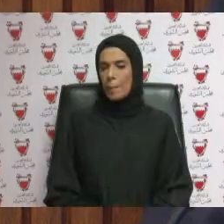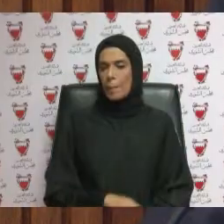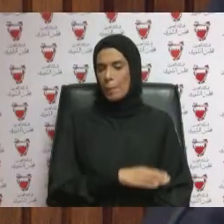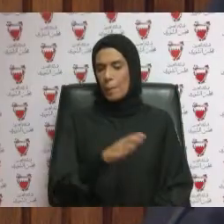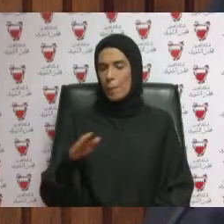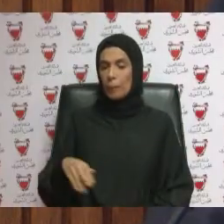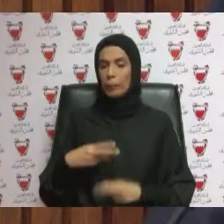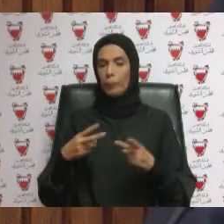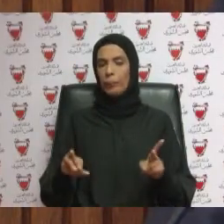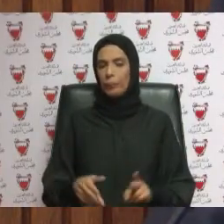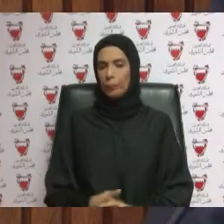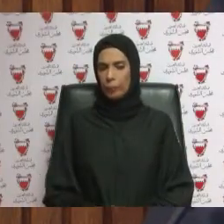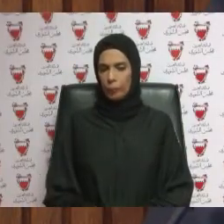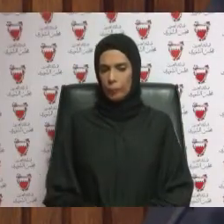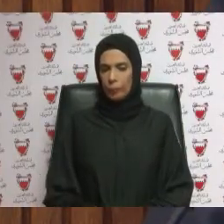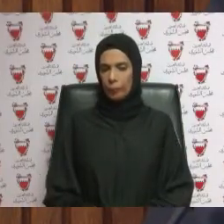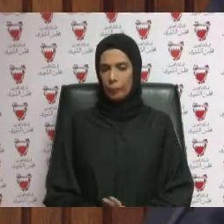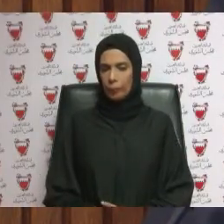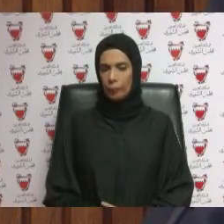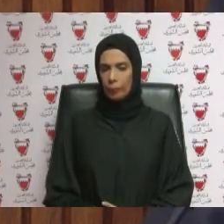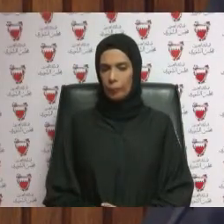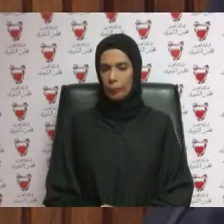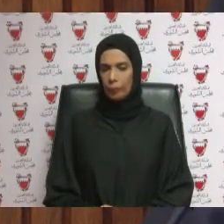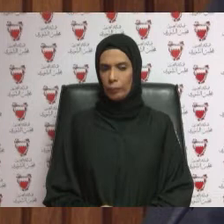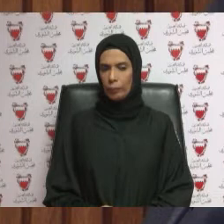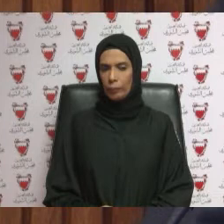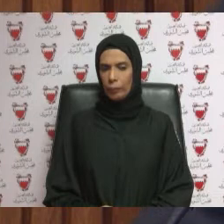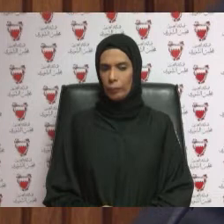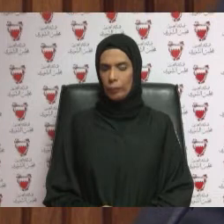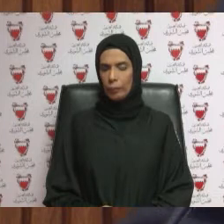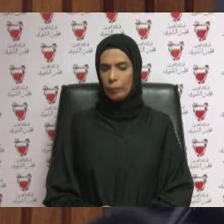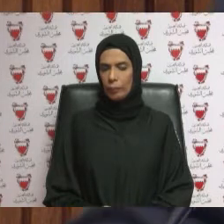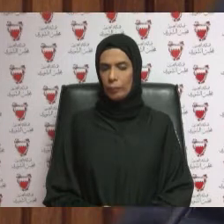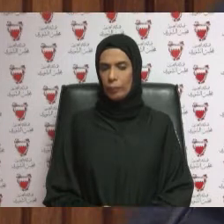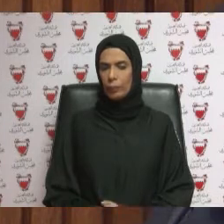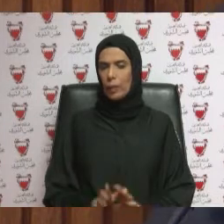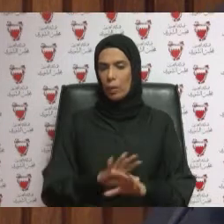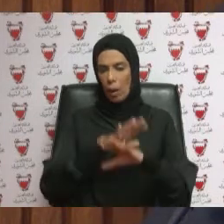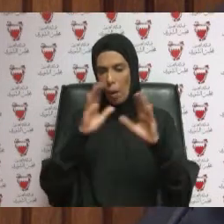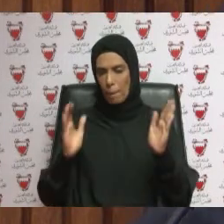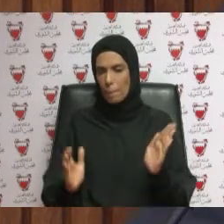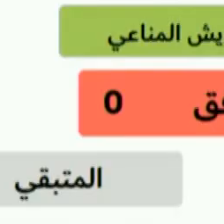وأغلبية موافقة. نصوت على المادة السادسة بمجموعها؟